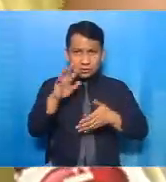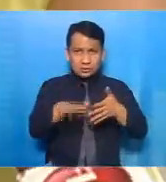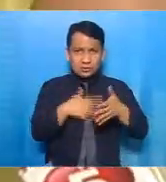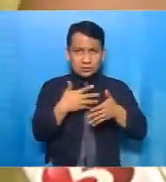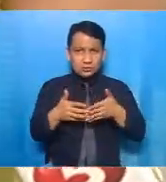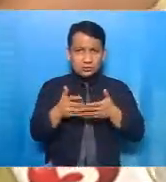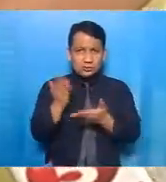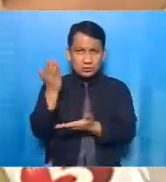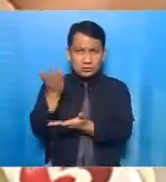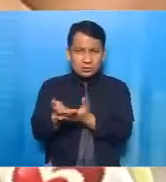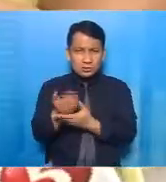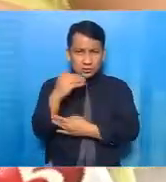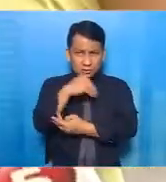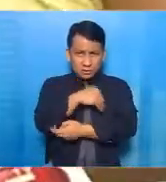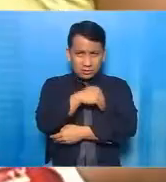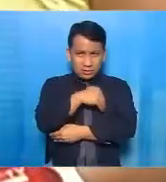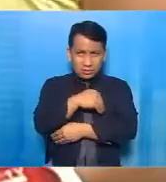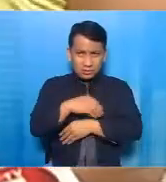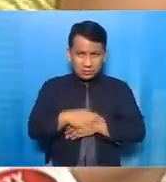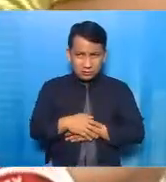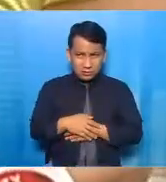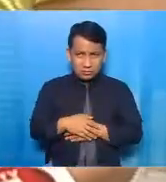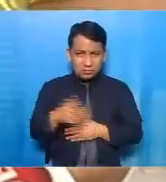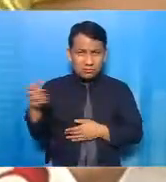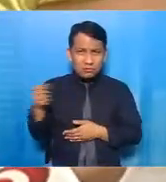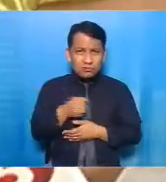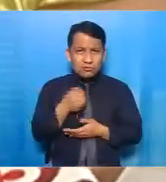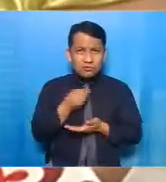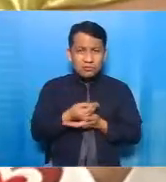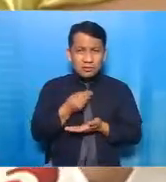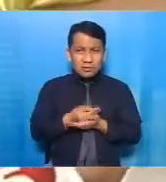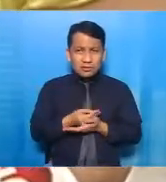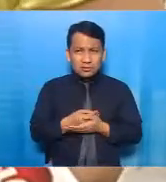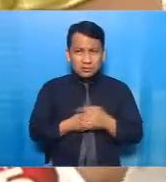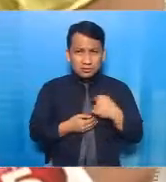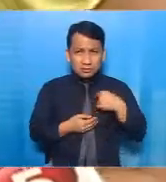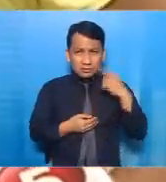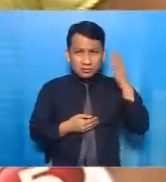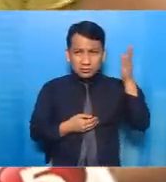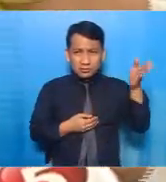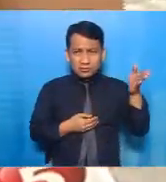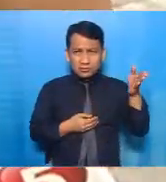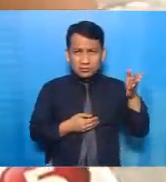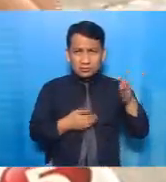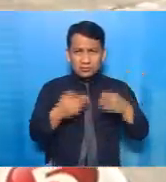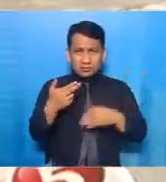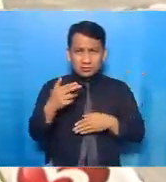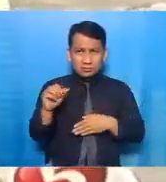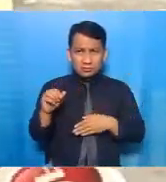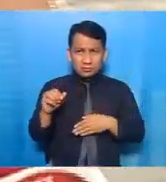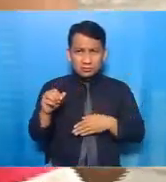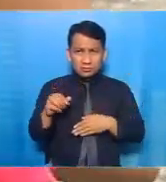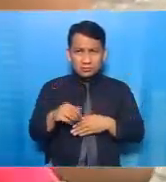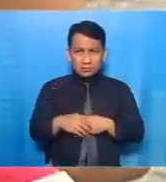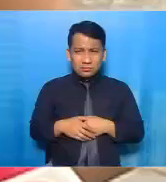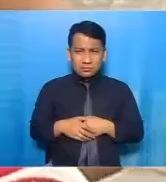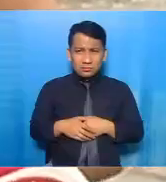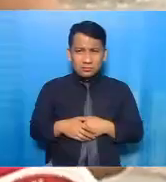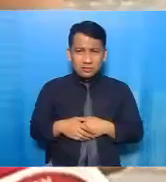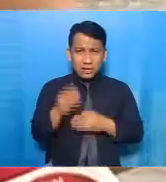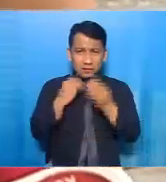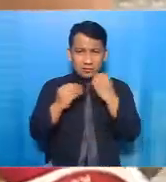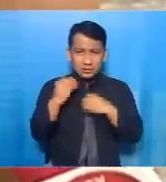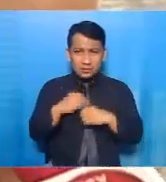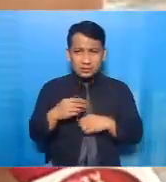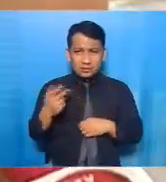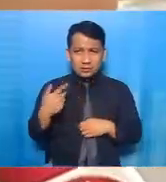ko sa bangko. Ano po ba gagawin niyo sa bangko ngayon? Yung pera kukunin, tapos pupunta ako sa hypermarket. Bibili yun ako nga po, kasi meron po